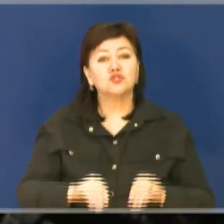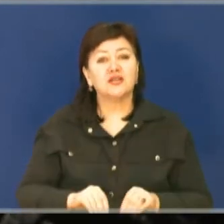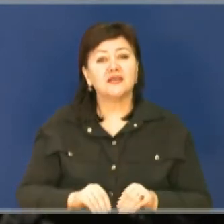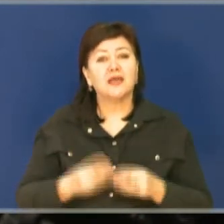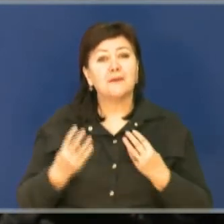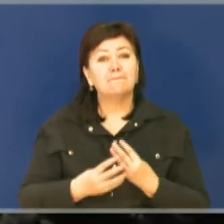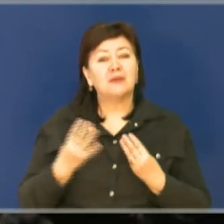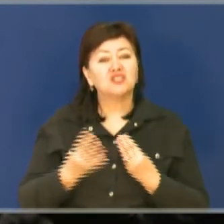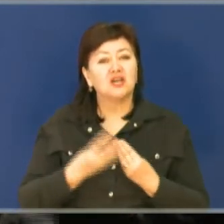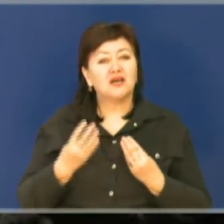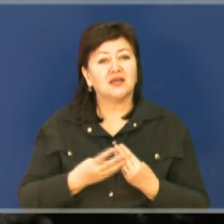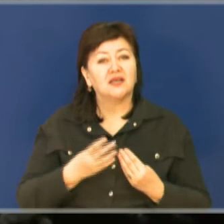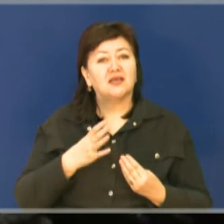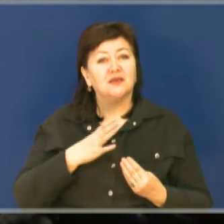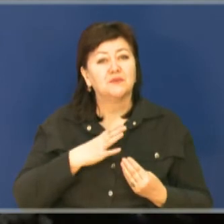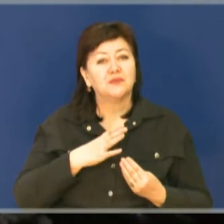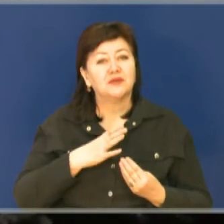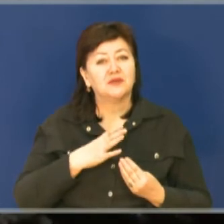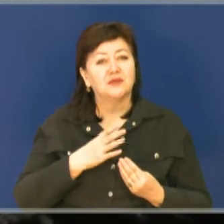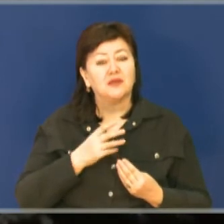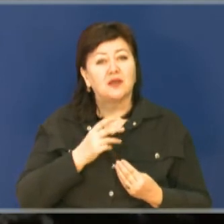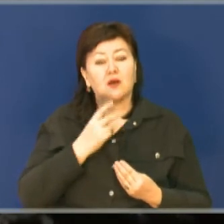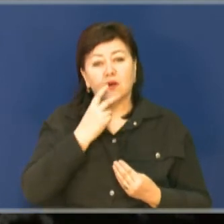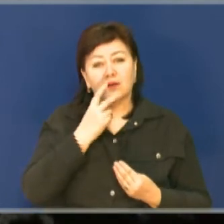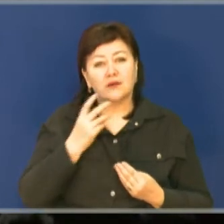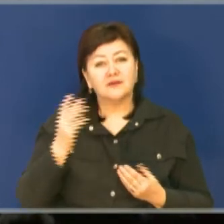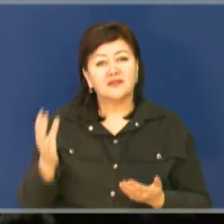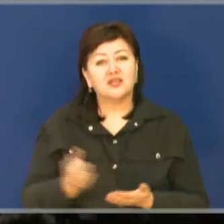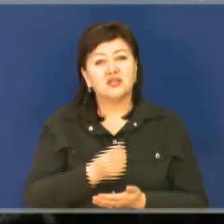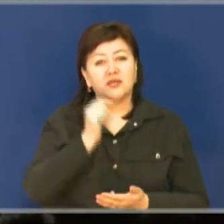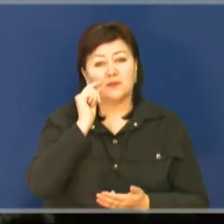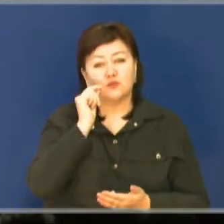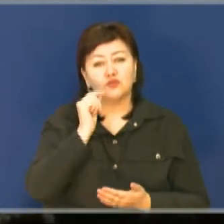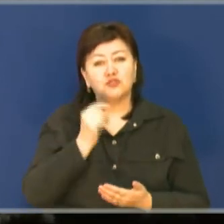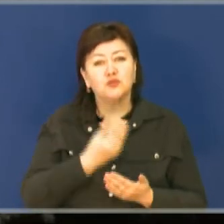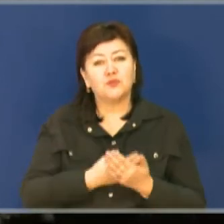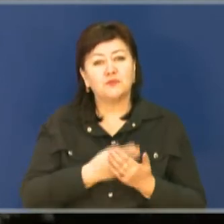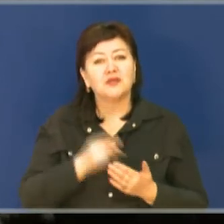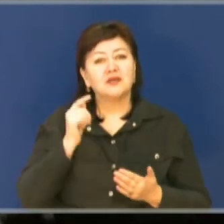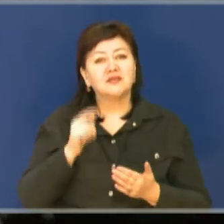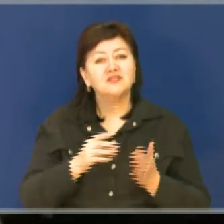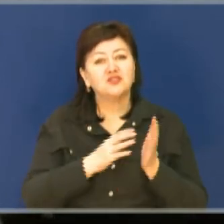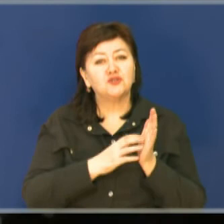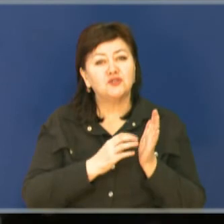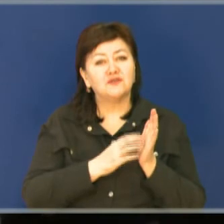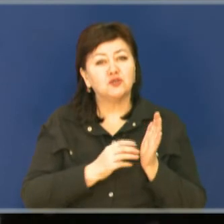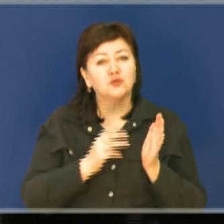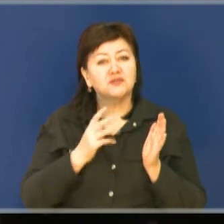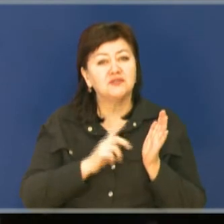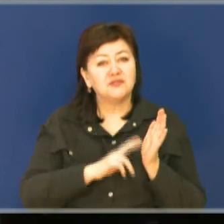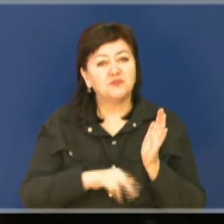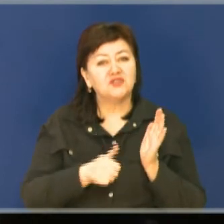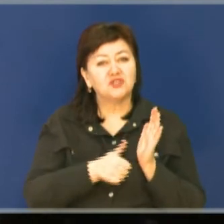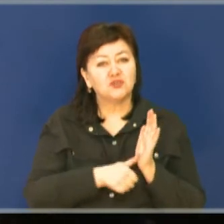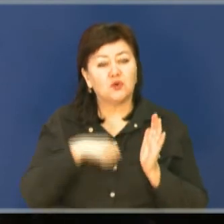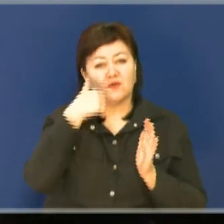обнаружена 510/2. Мужчина примерно 1976 года рождения и пожилая женщина. Дом